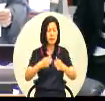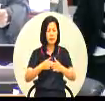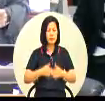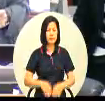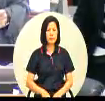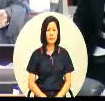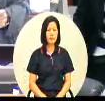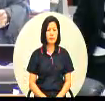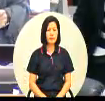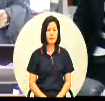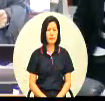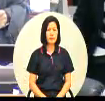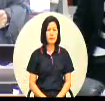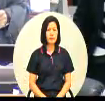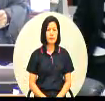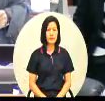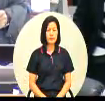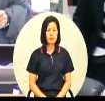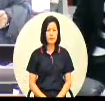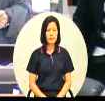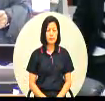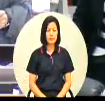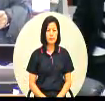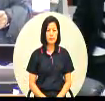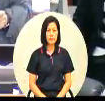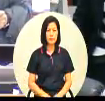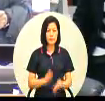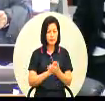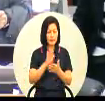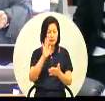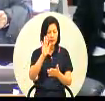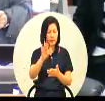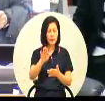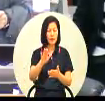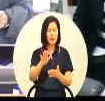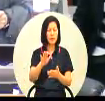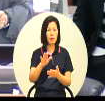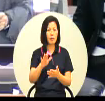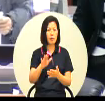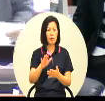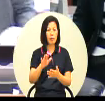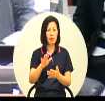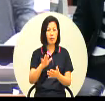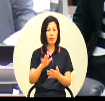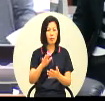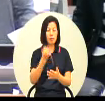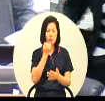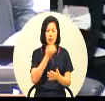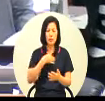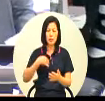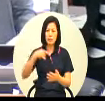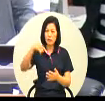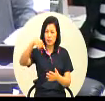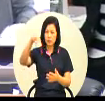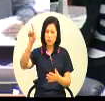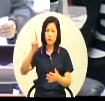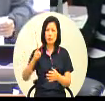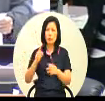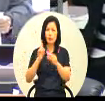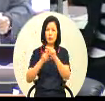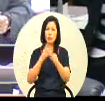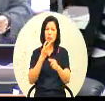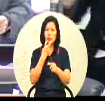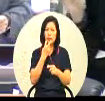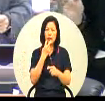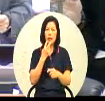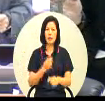市长， 那我想， 不管未来你有可能到中央， 啊，不，这个 好， 假设性的问题不 啊，我没